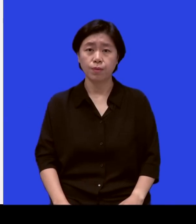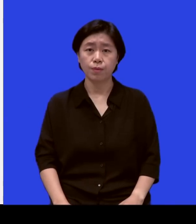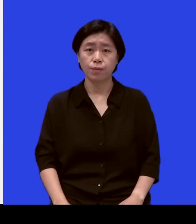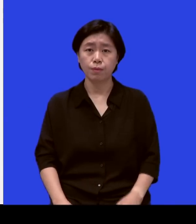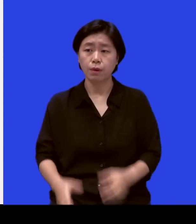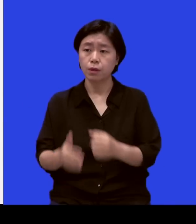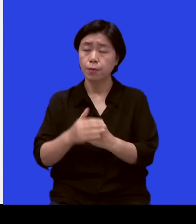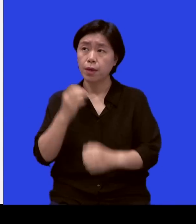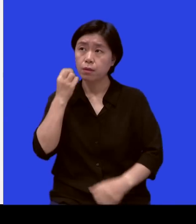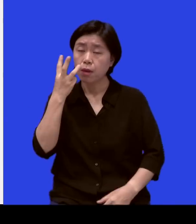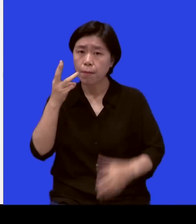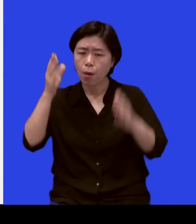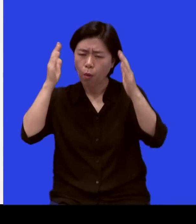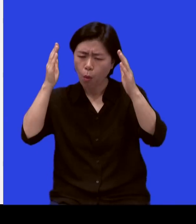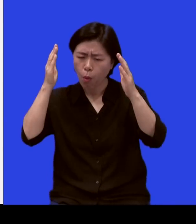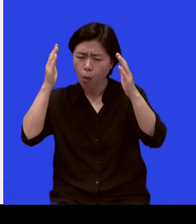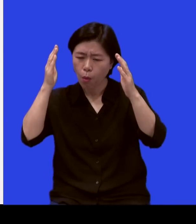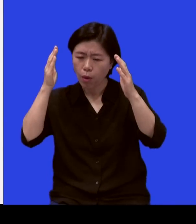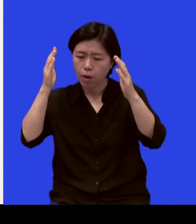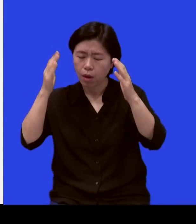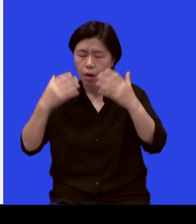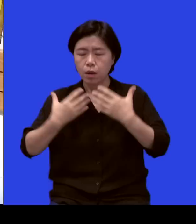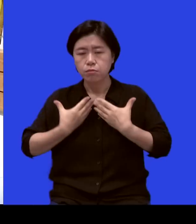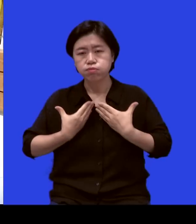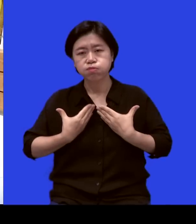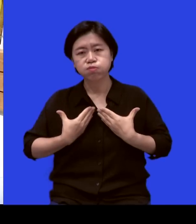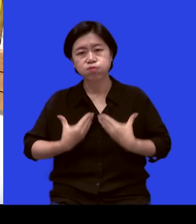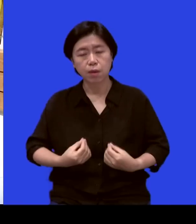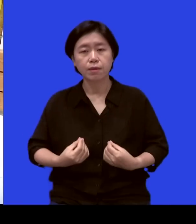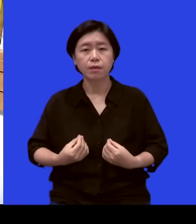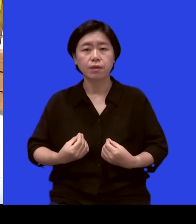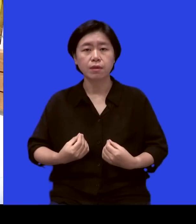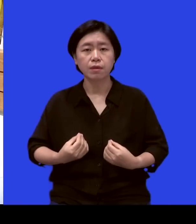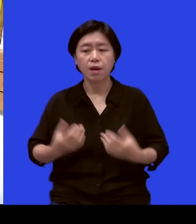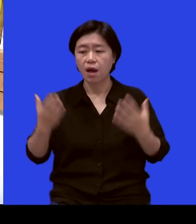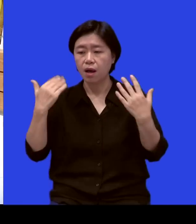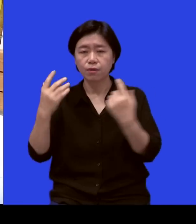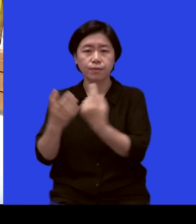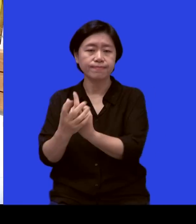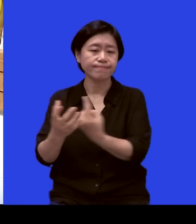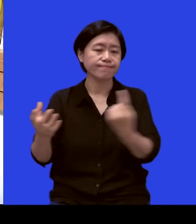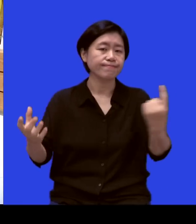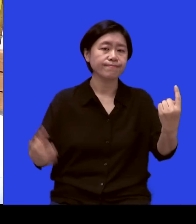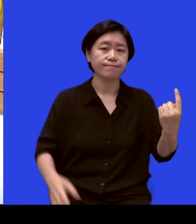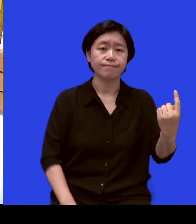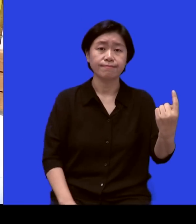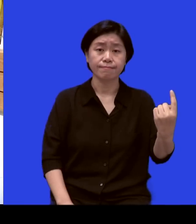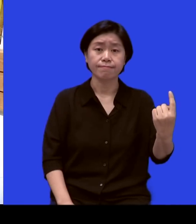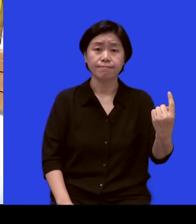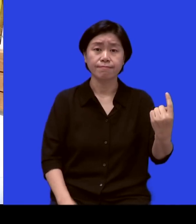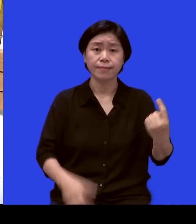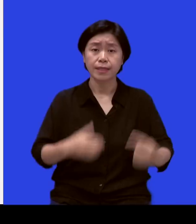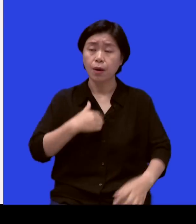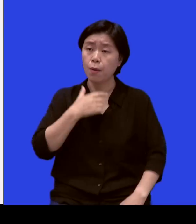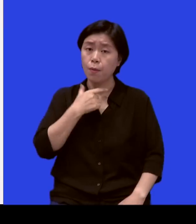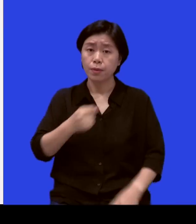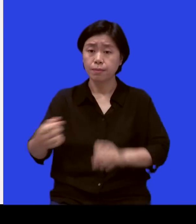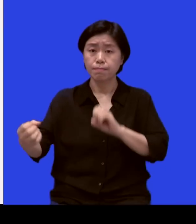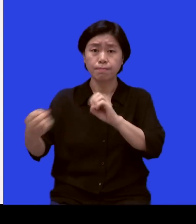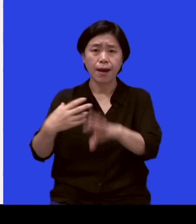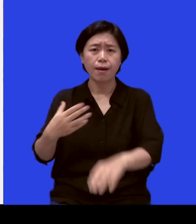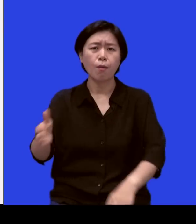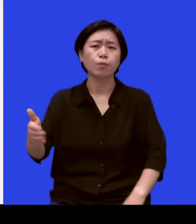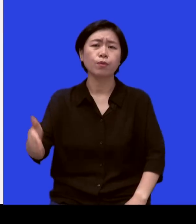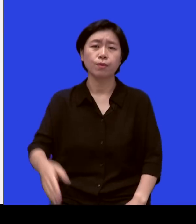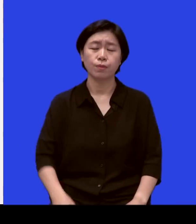그래가지고 3개월 만에 너무 절망을 해서 그만두고 나왔어. 그 답을 못 찾은 거죠. 근데